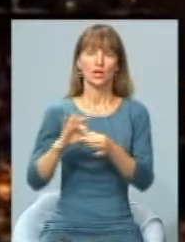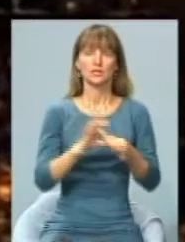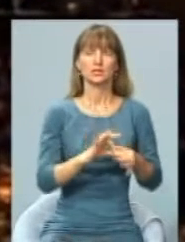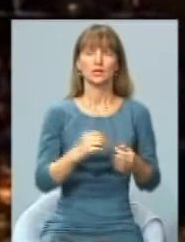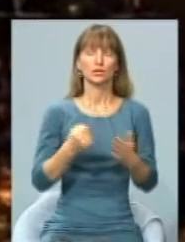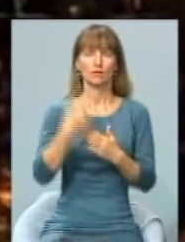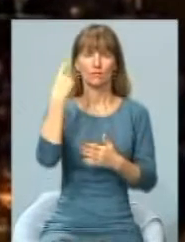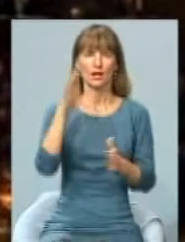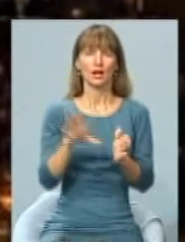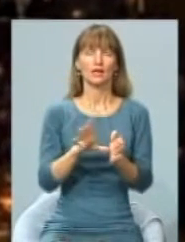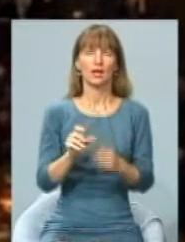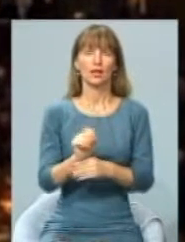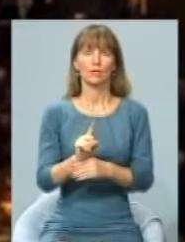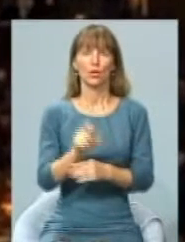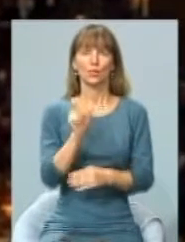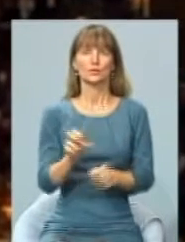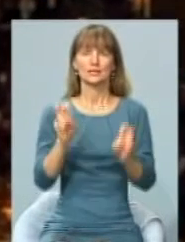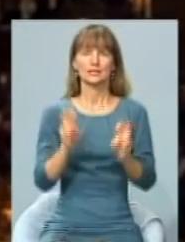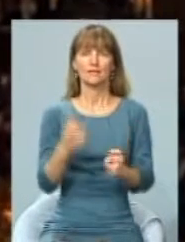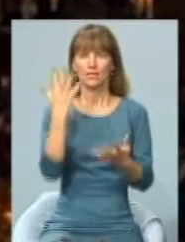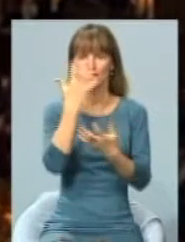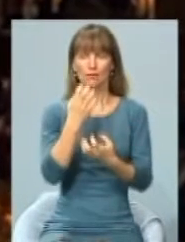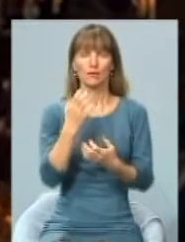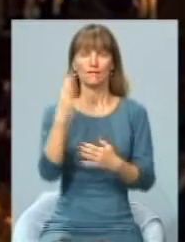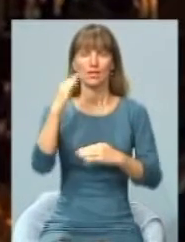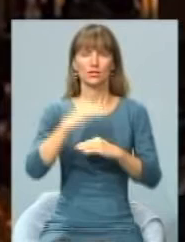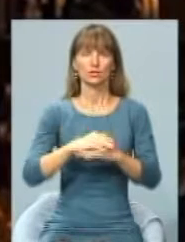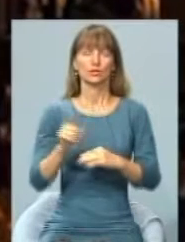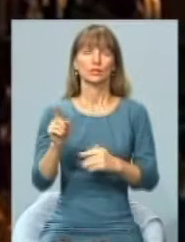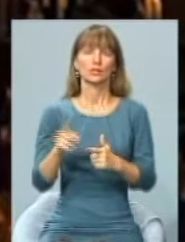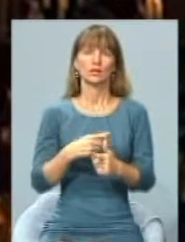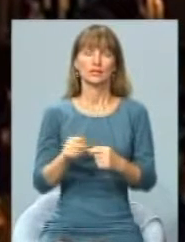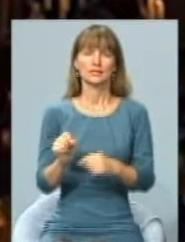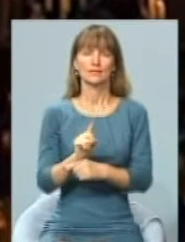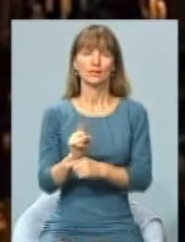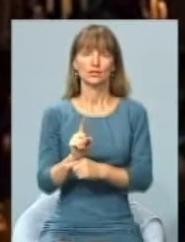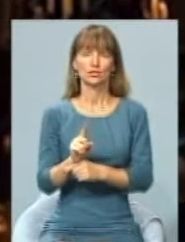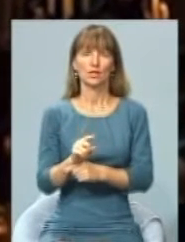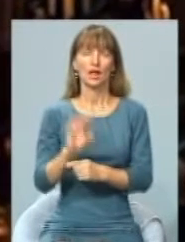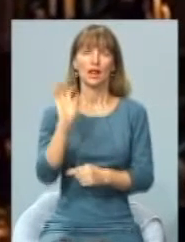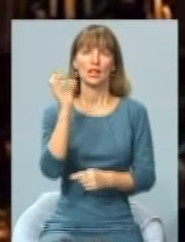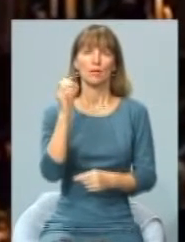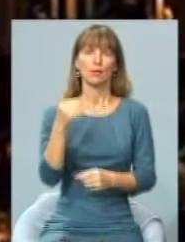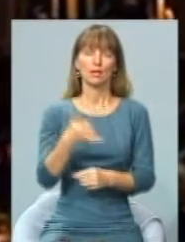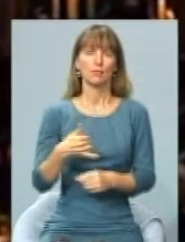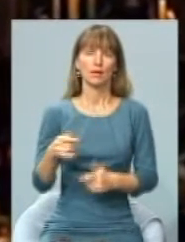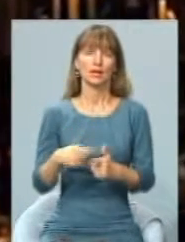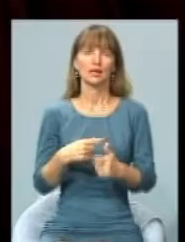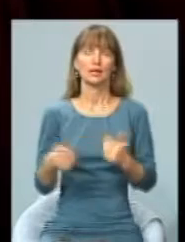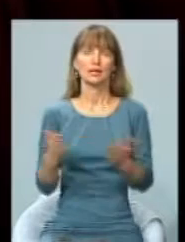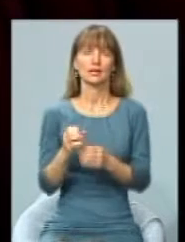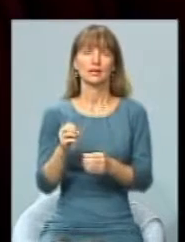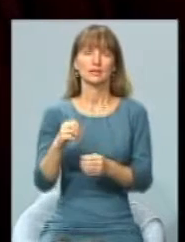винаходу електричної лампочки люди сиділи в темряві вечорами або запалювали свічки, лампи на олії або якісь